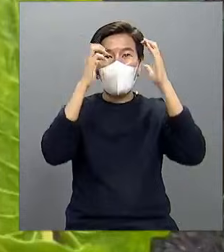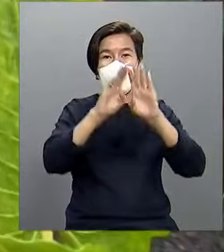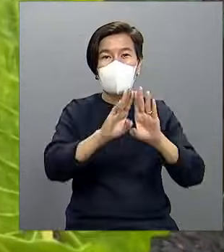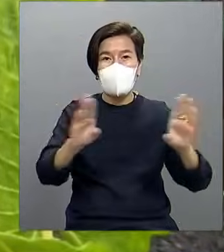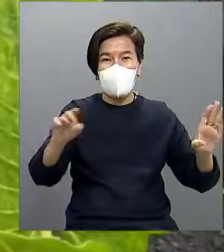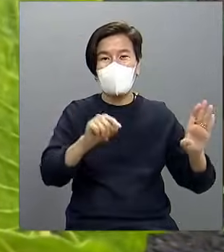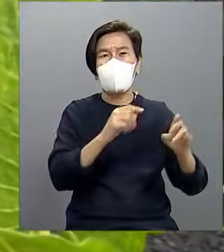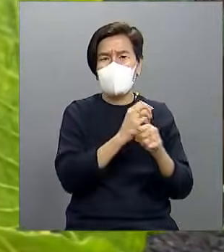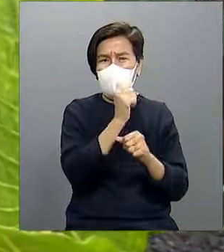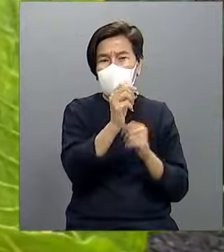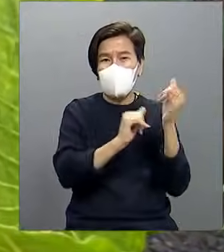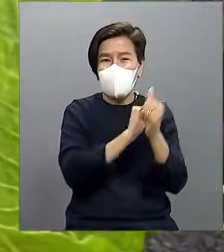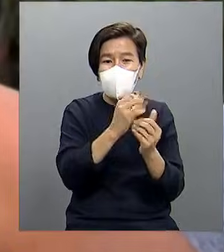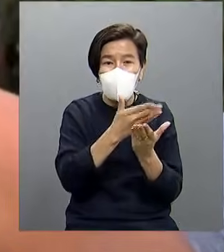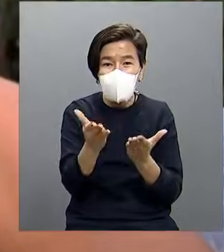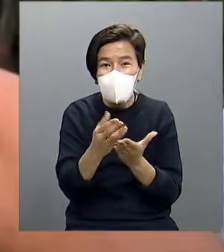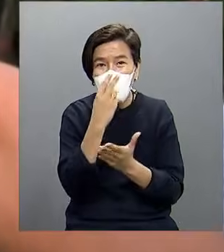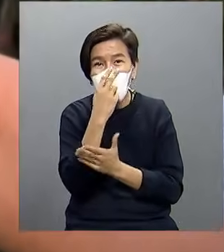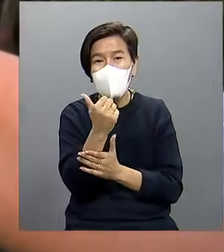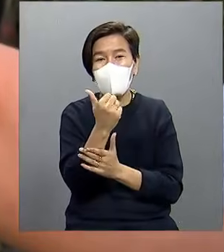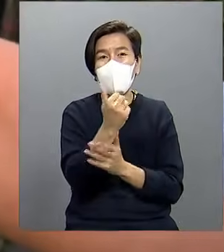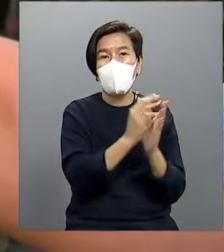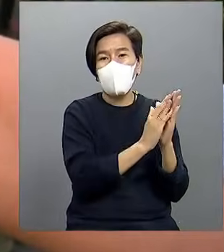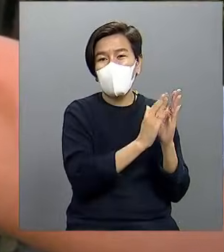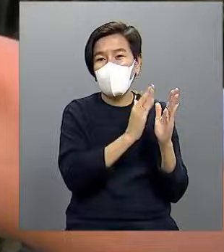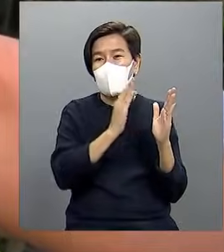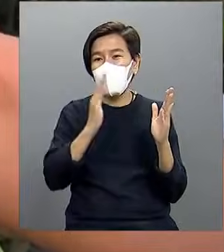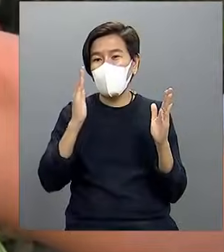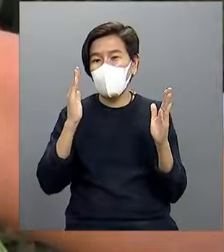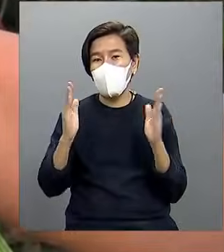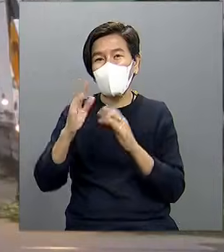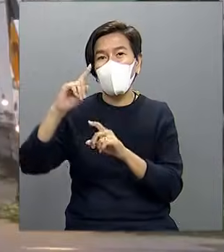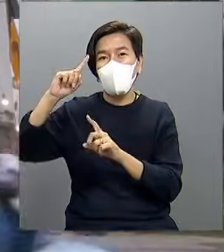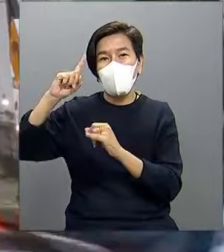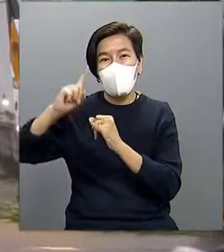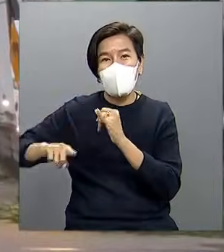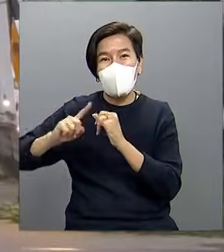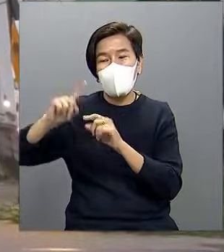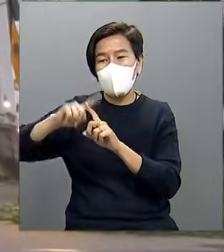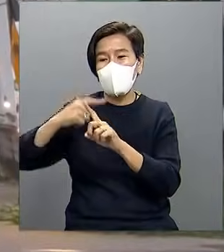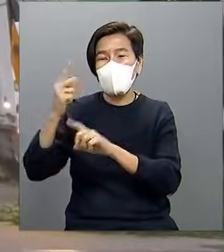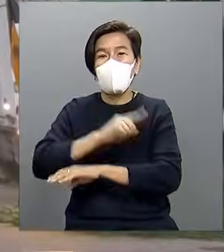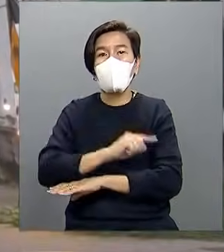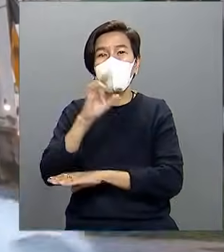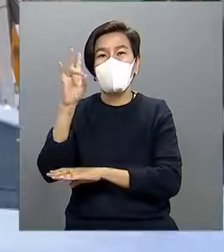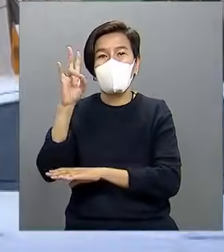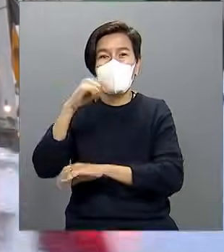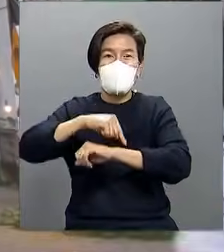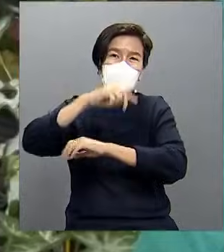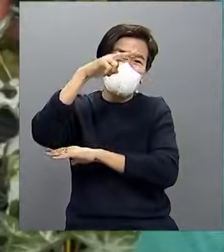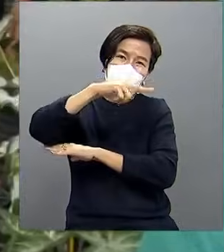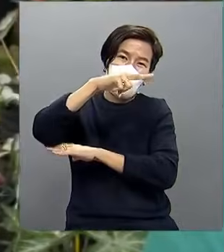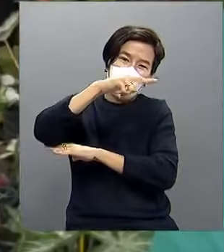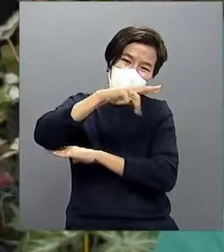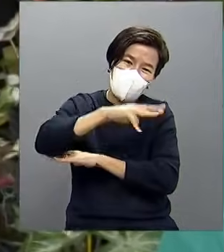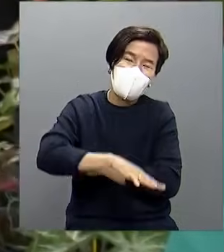ปจนถึง7พฤศจิกายนนี้ตั้งแต่ช่วงเย็นๆบ่ายๆไปนะครับ3โมงเย็นเป็นต้นไปถึงแม้ว่าตอนนี้จะมีการคลายล็อ